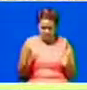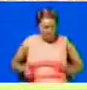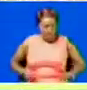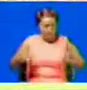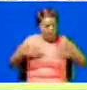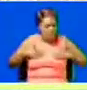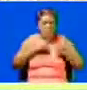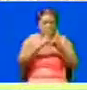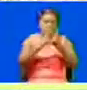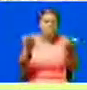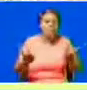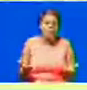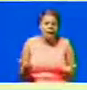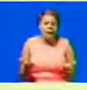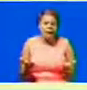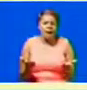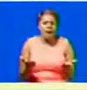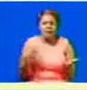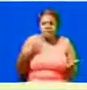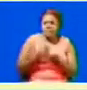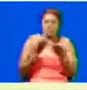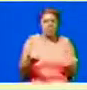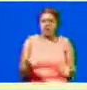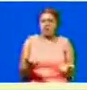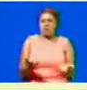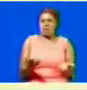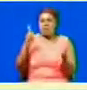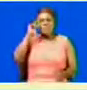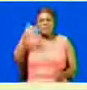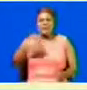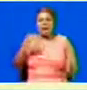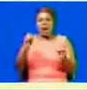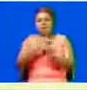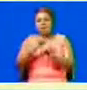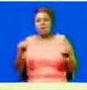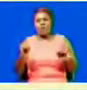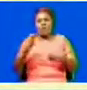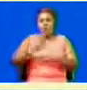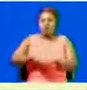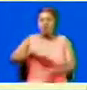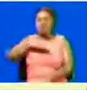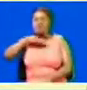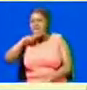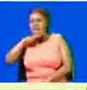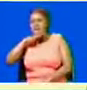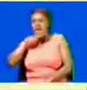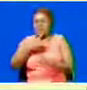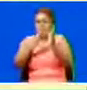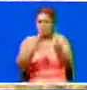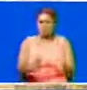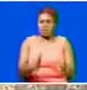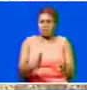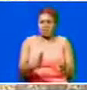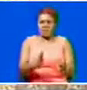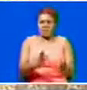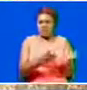ya vifaru hao 9 waliokufa? Hadi sasa hakuna picha yoyote imetolewa kuhusu maafa hayo, huku wanahabari